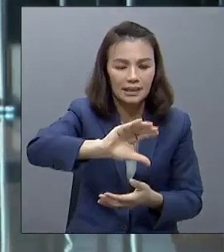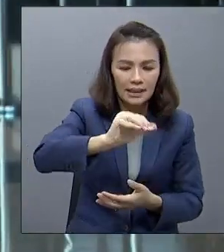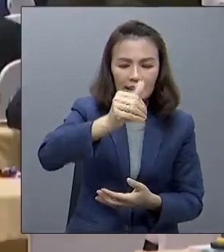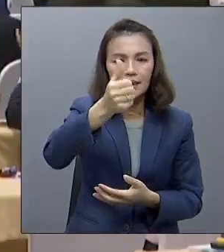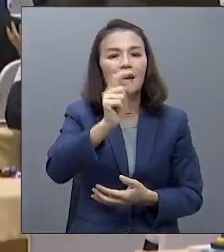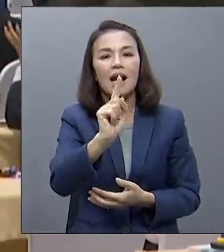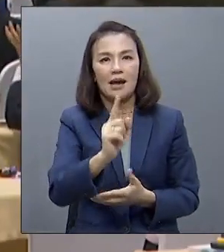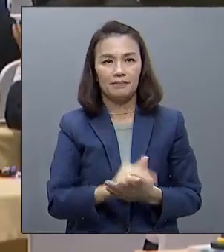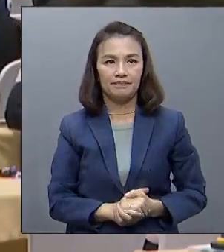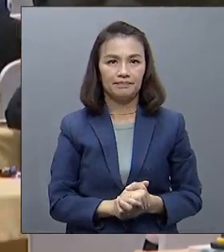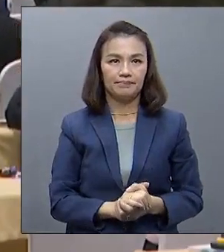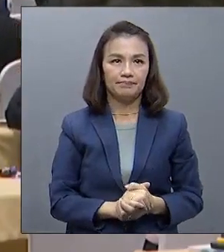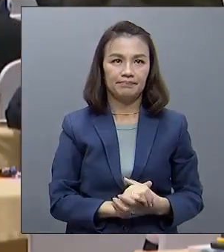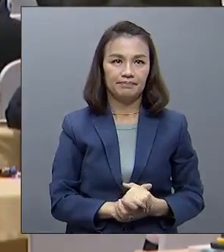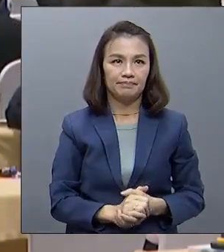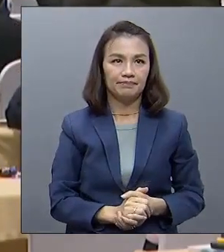ค่ะ